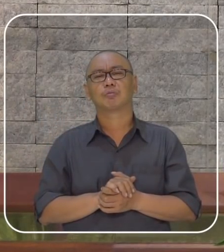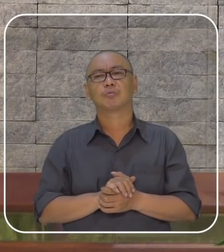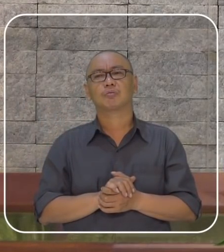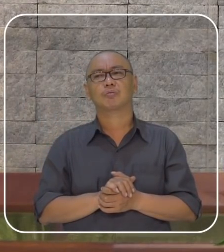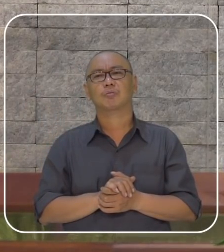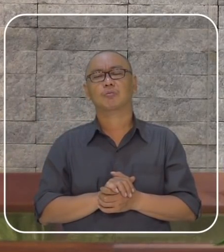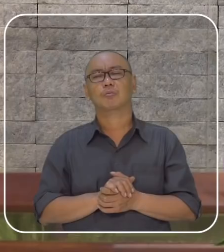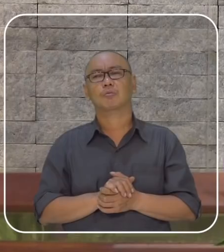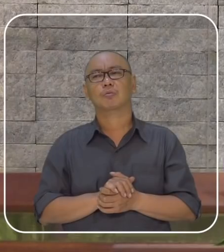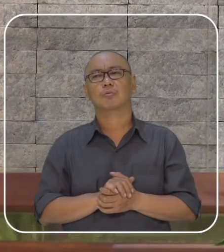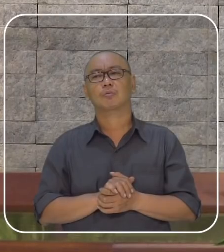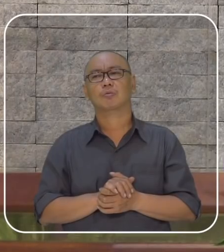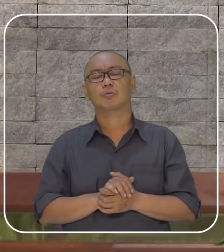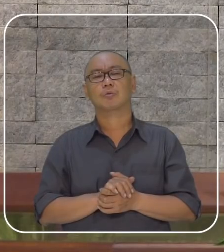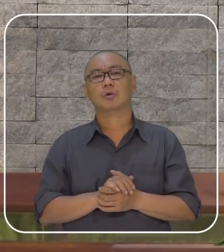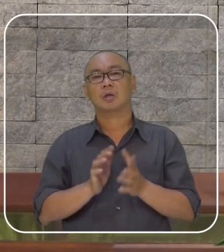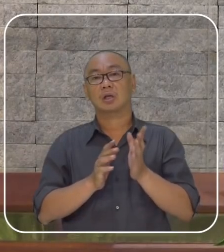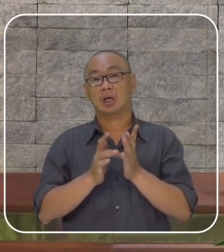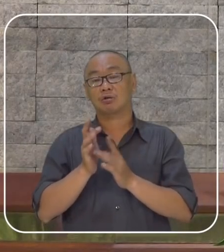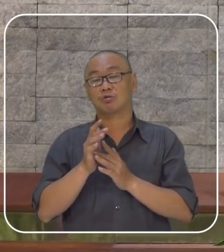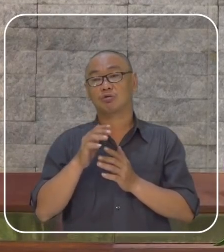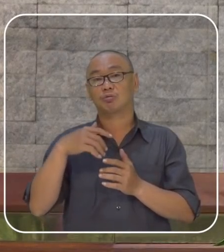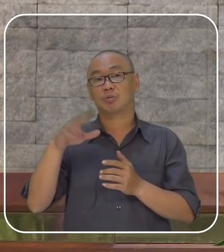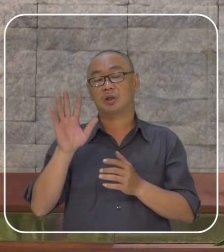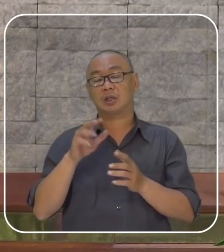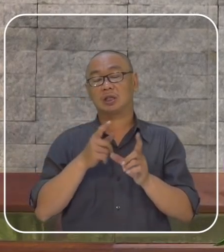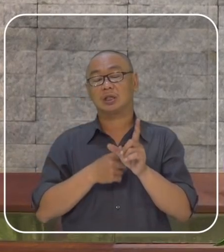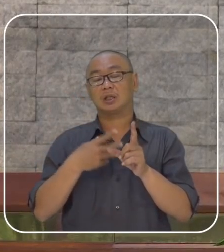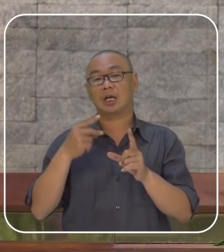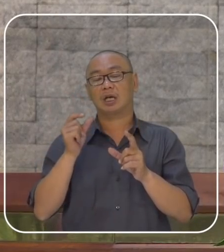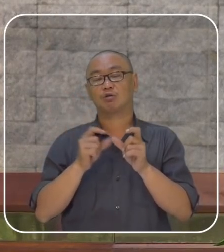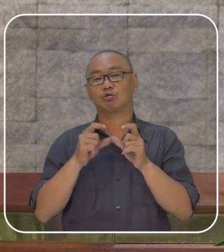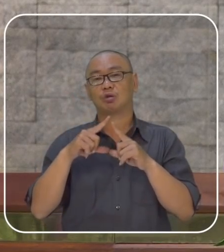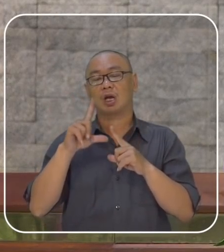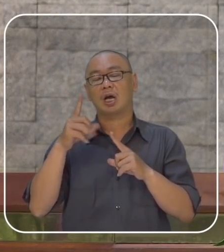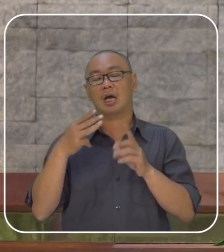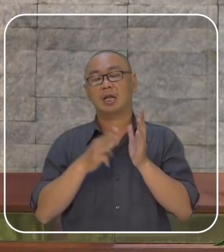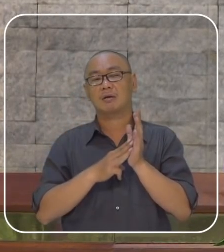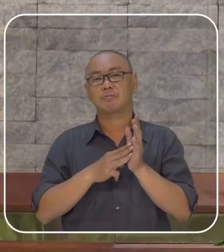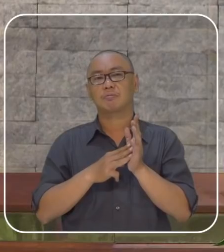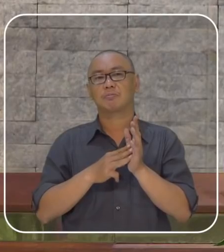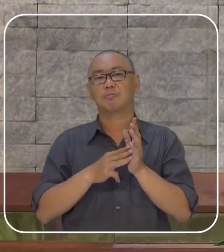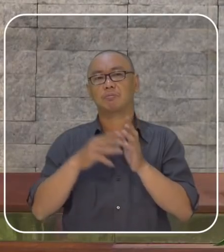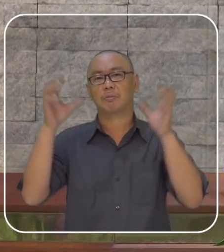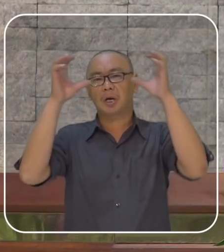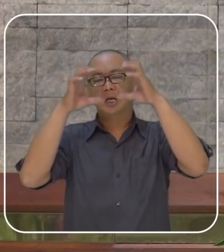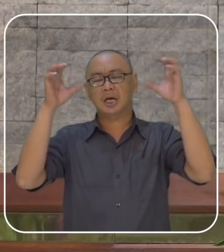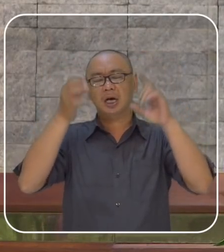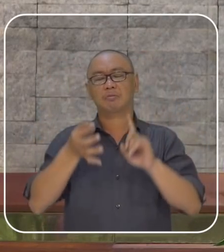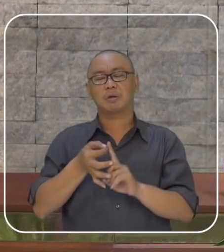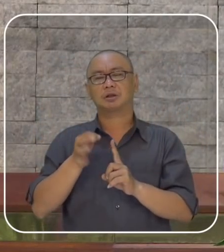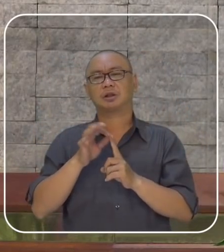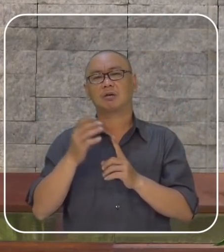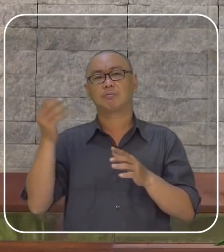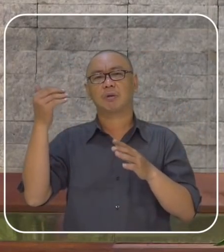ketika Yesus pergi ke Yerusalem dan ingin merayakan Paskah. Dan di mana dia masuk di lingkungan Bait Allah